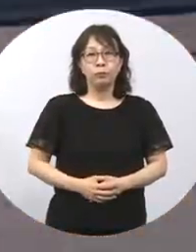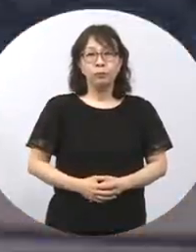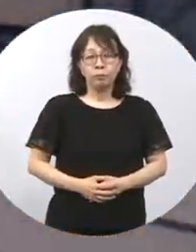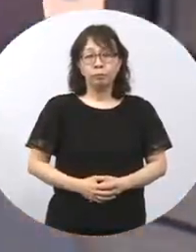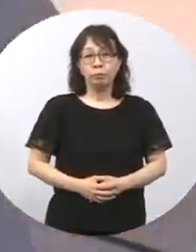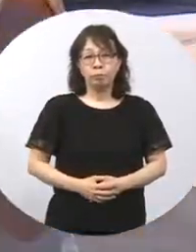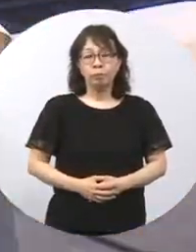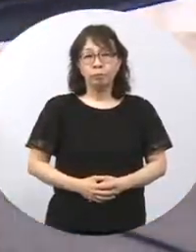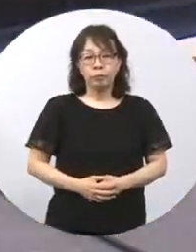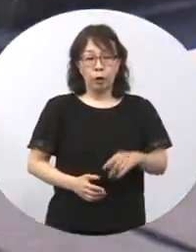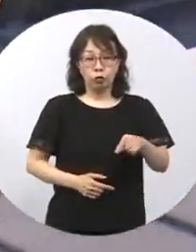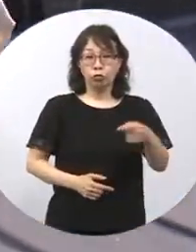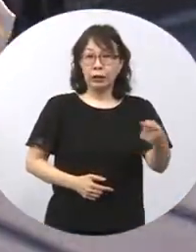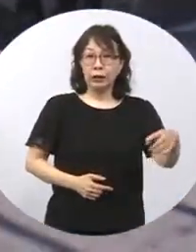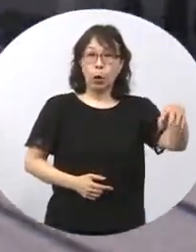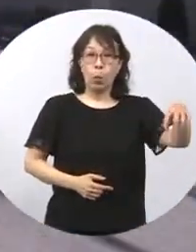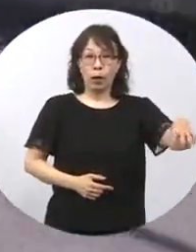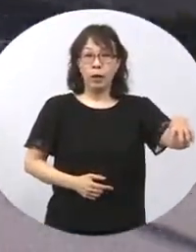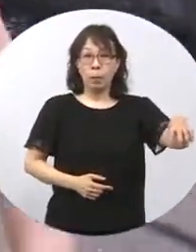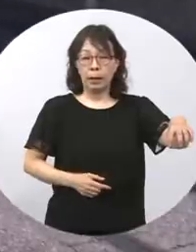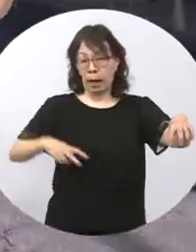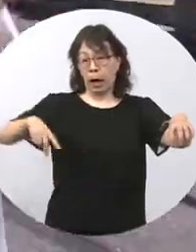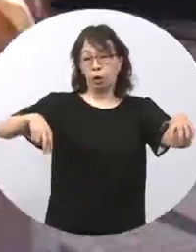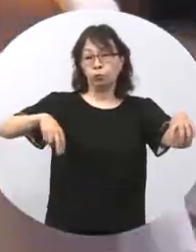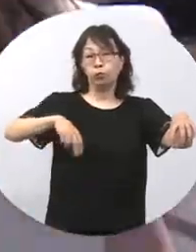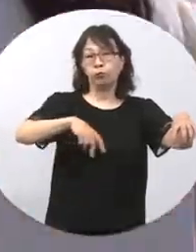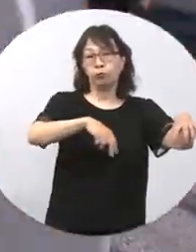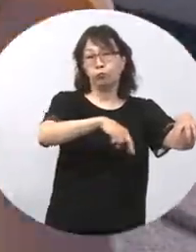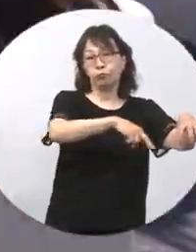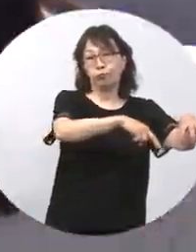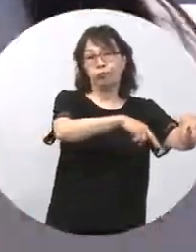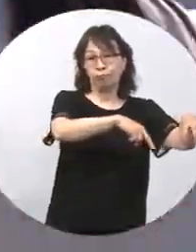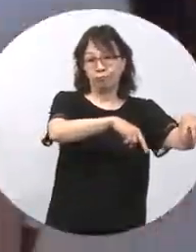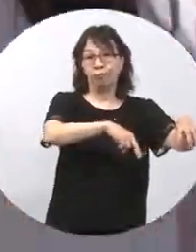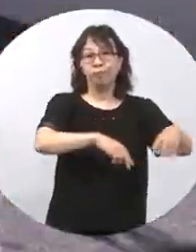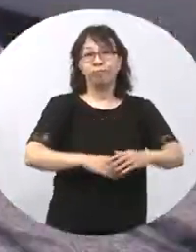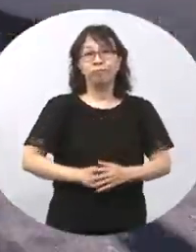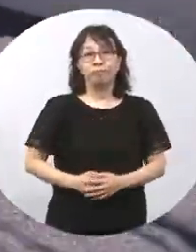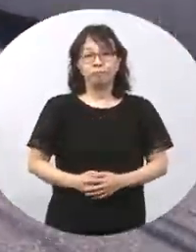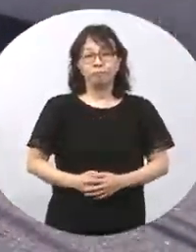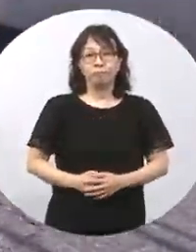加賀美さん、次の乗降ポイントまで歩いてみると、